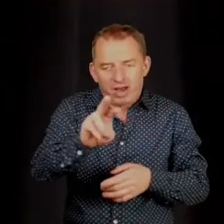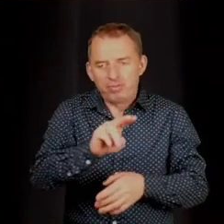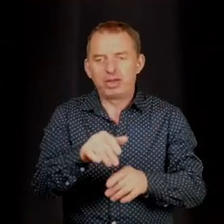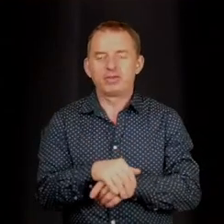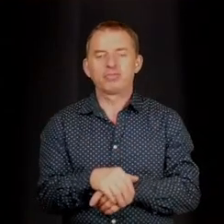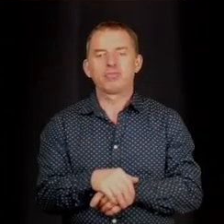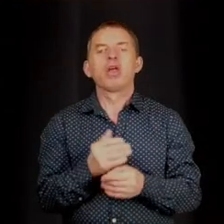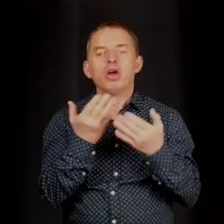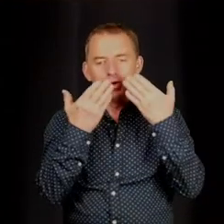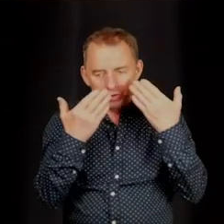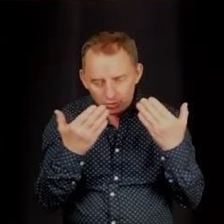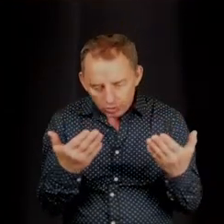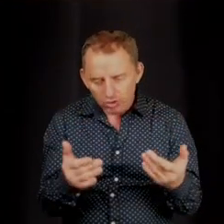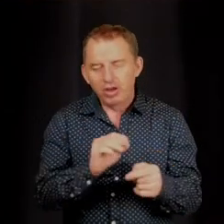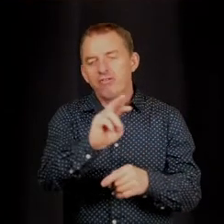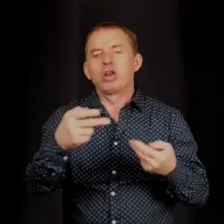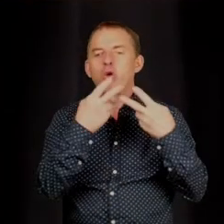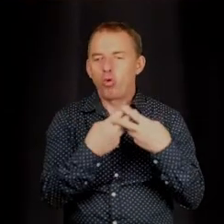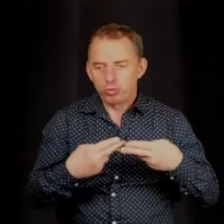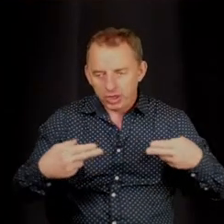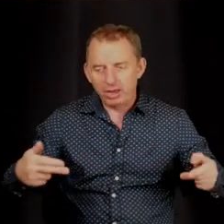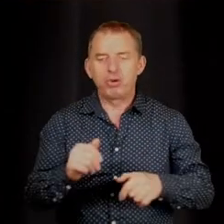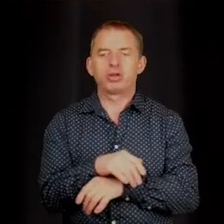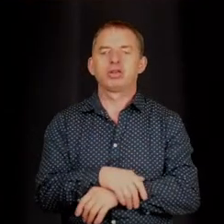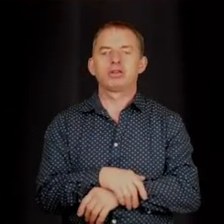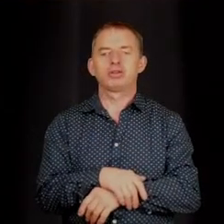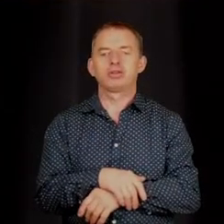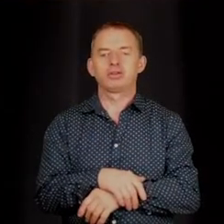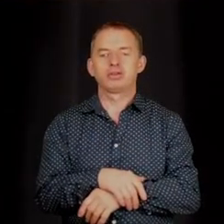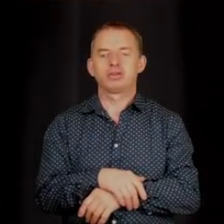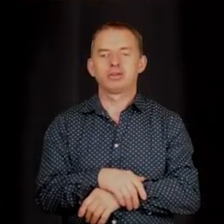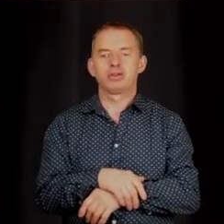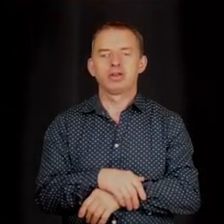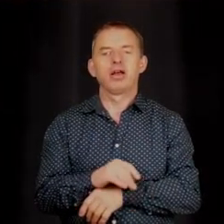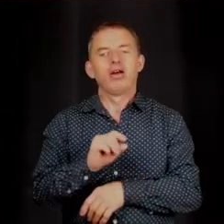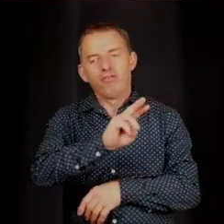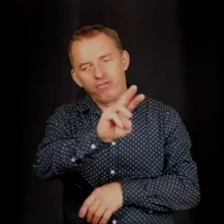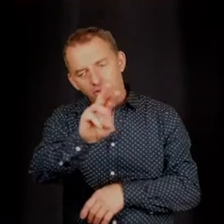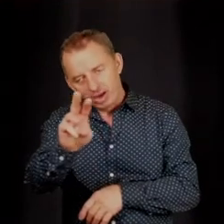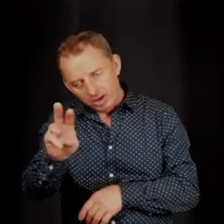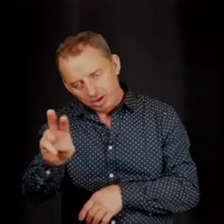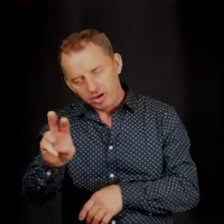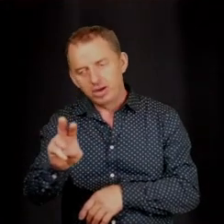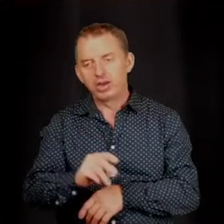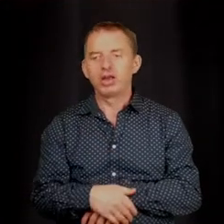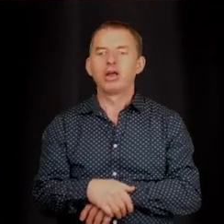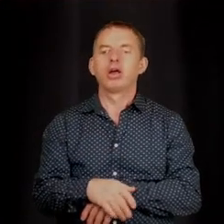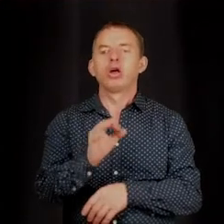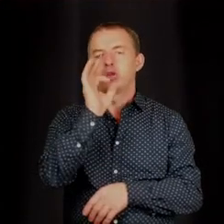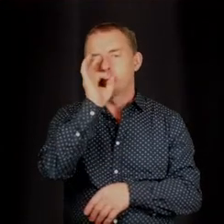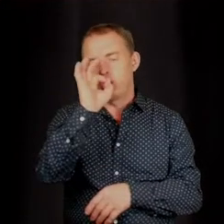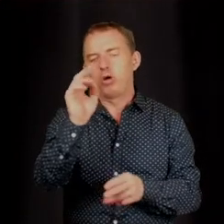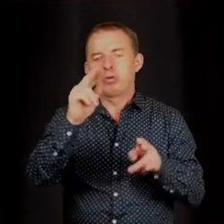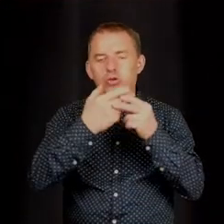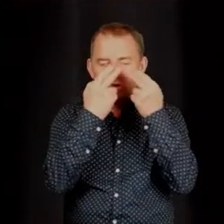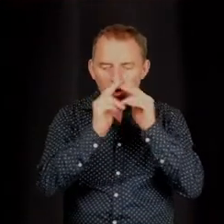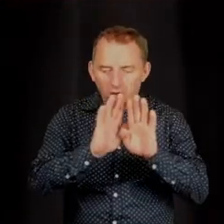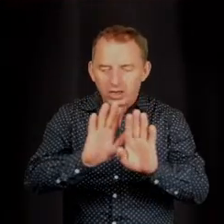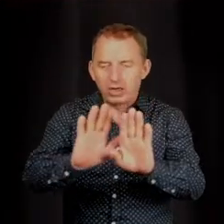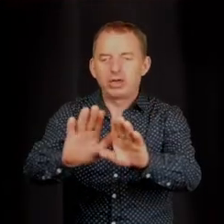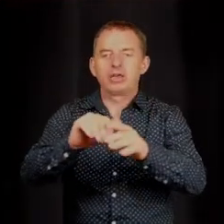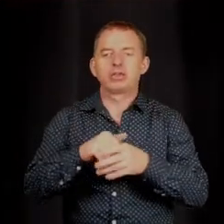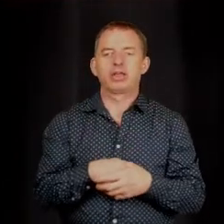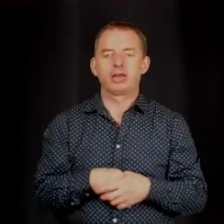kindness. Dziękujemy za waszą uprzejmość and for your graciousness. I za waszą dobroć, którą nam okazaliście. You know, it's been